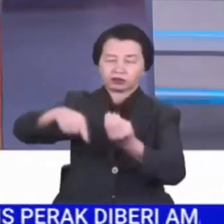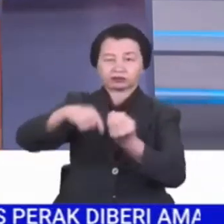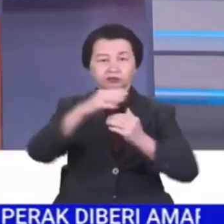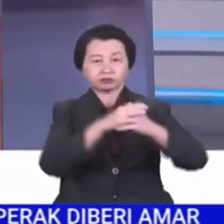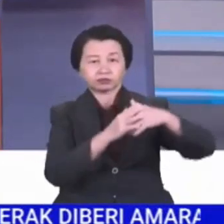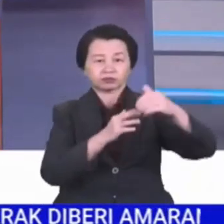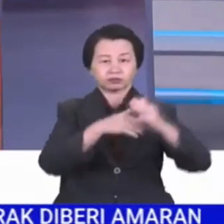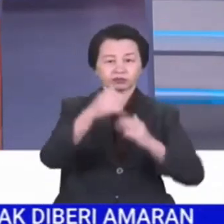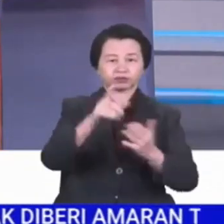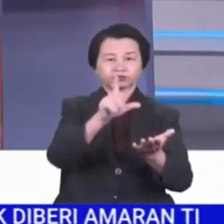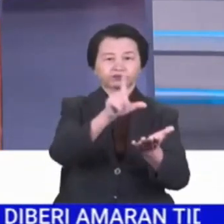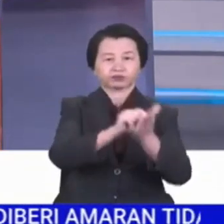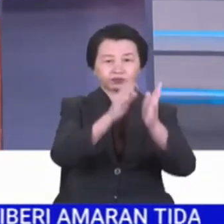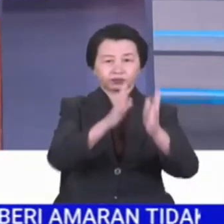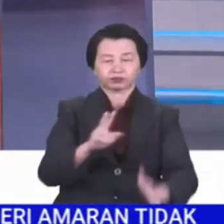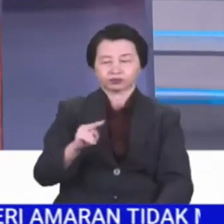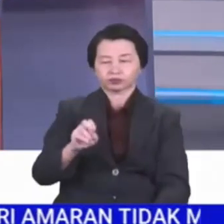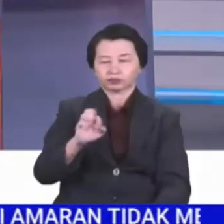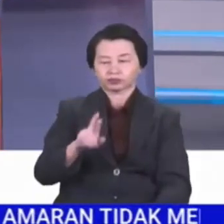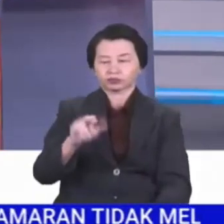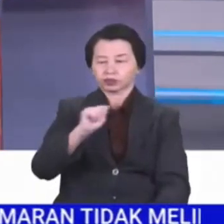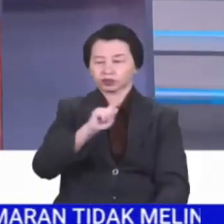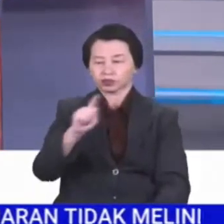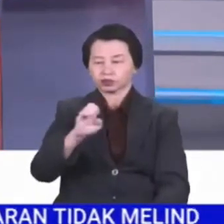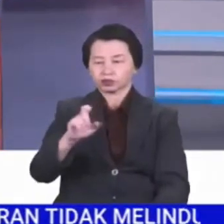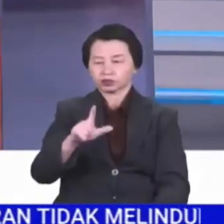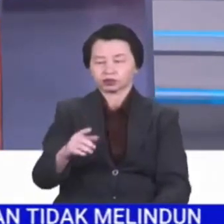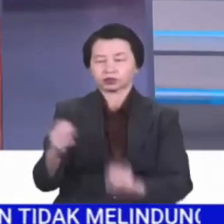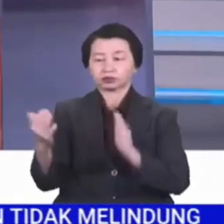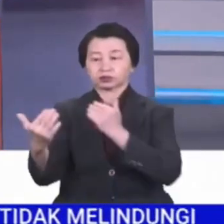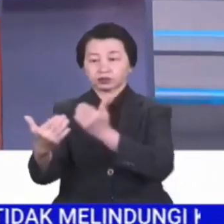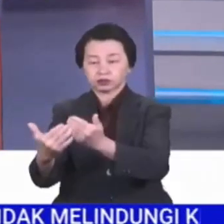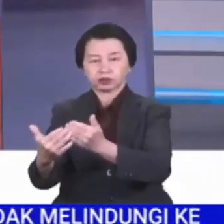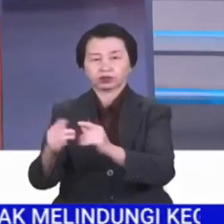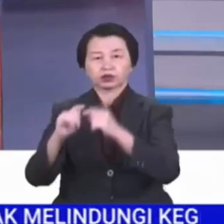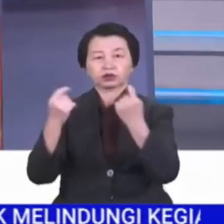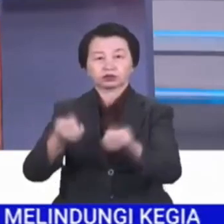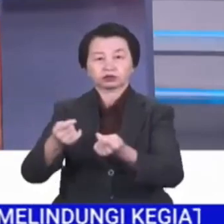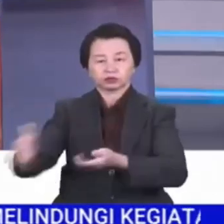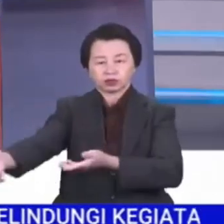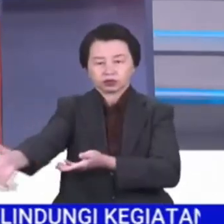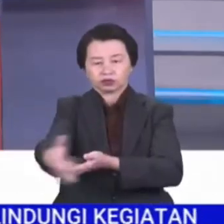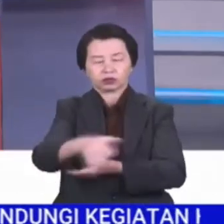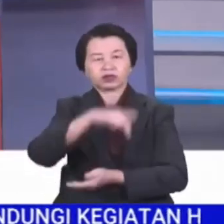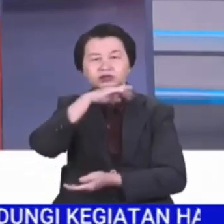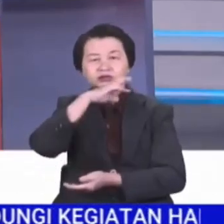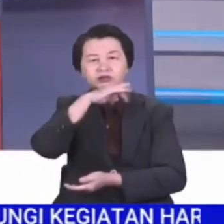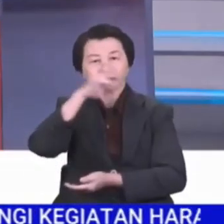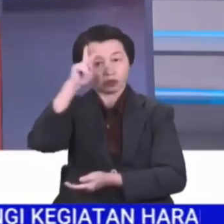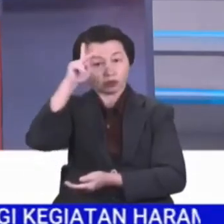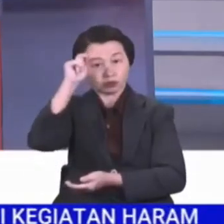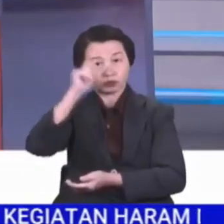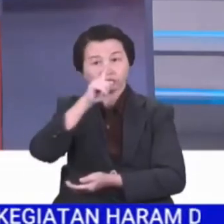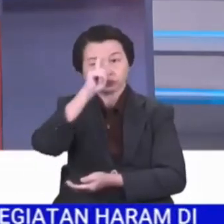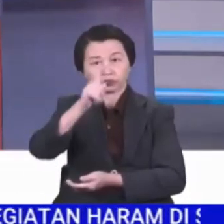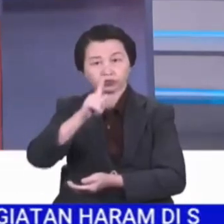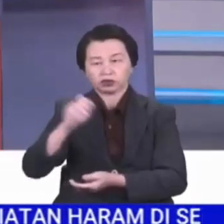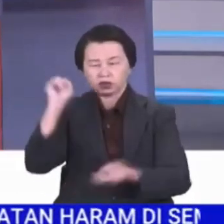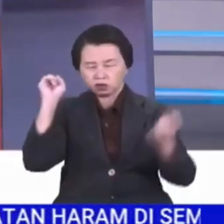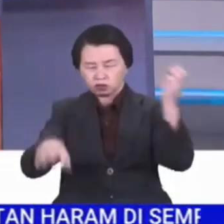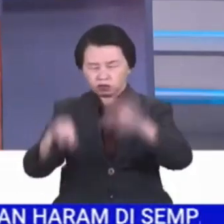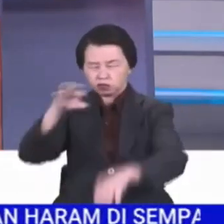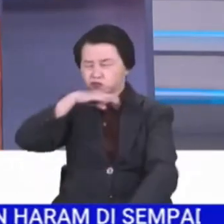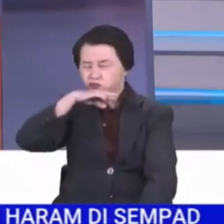selesa. Wartawan Nur Azila Muhammad Sani mendekati pasukan kutipan sampah di Kuala Terengganu yang memastikan isu